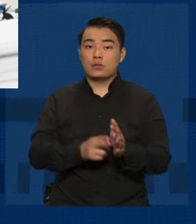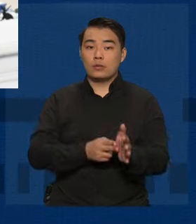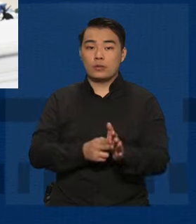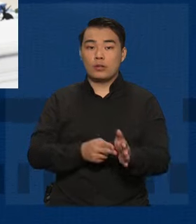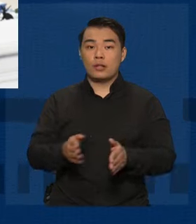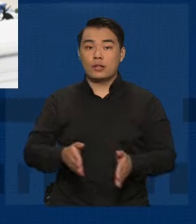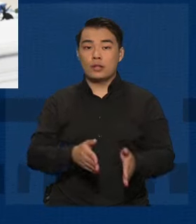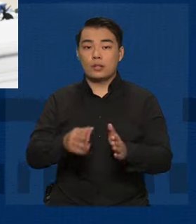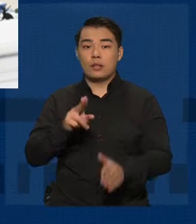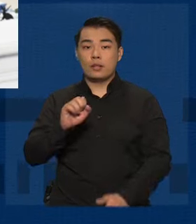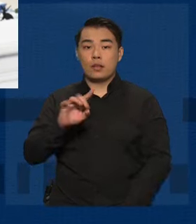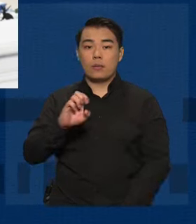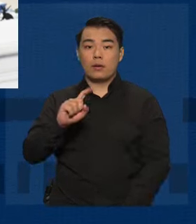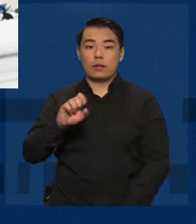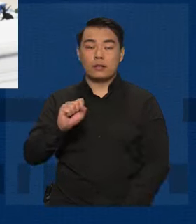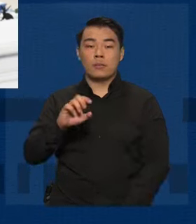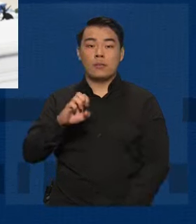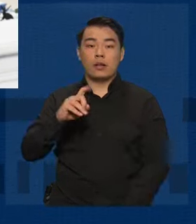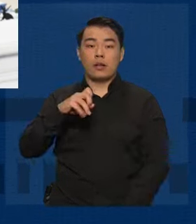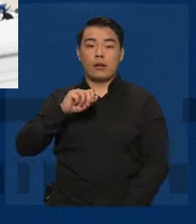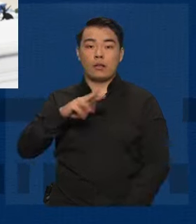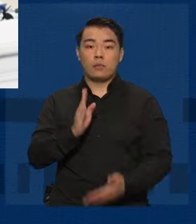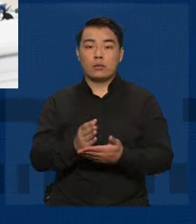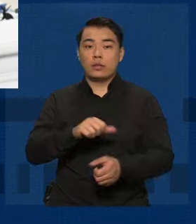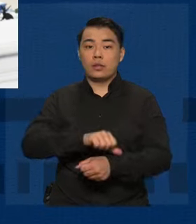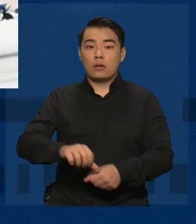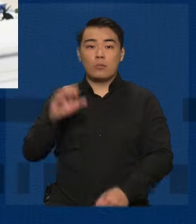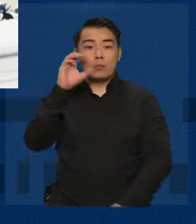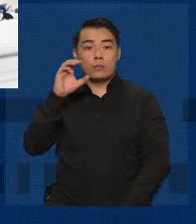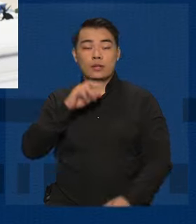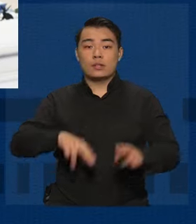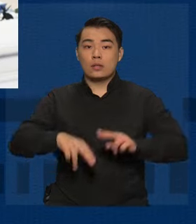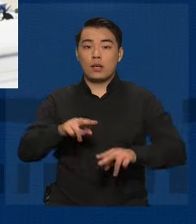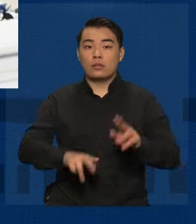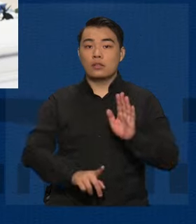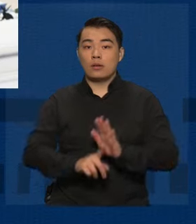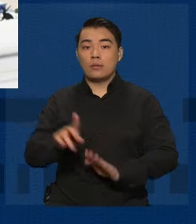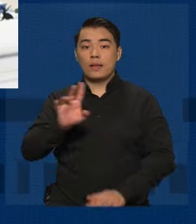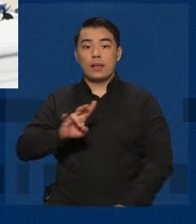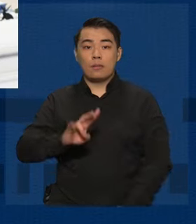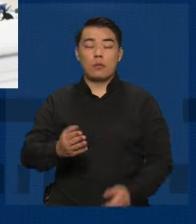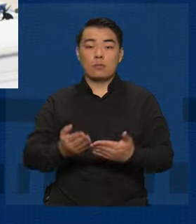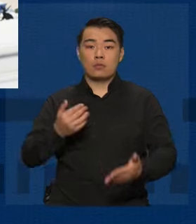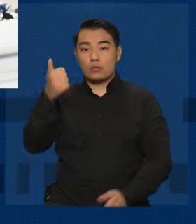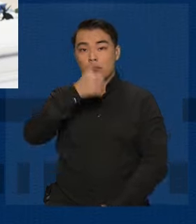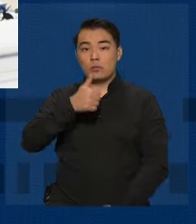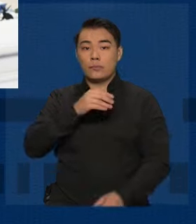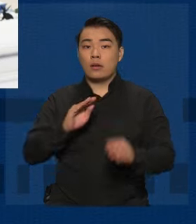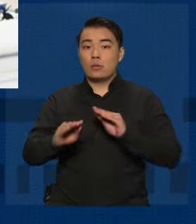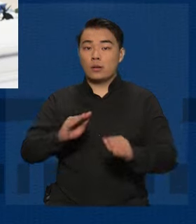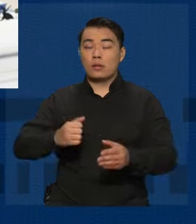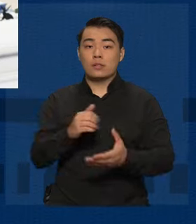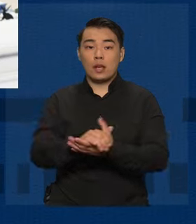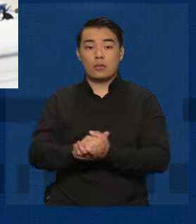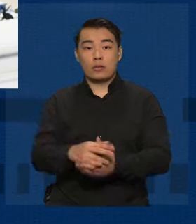линия Дарбаза-Махтарал с выходом на границу Узбекистана, строительство которой началось в ноябре прошлого года. Укрепить